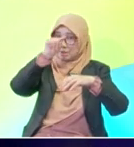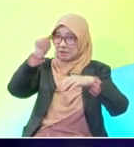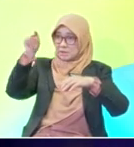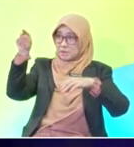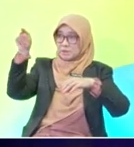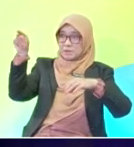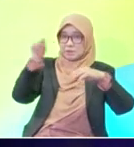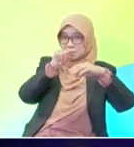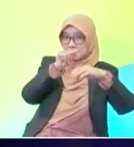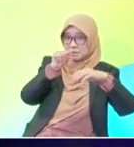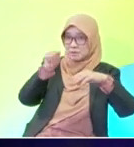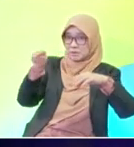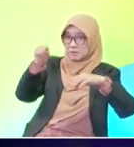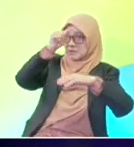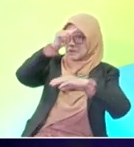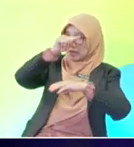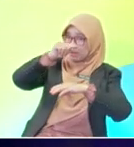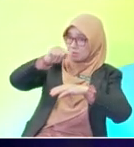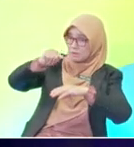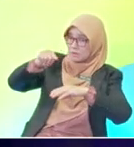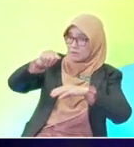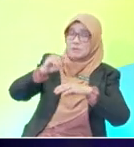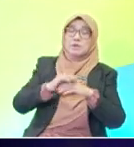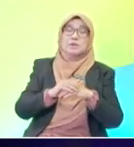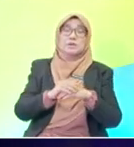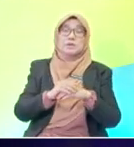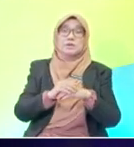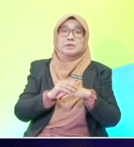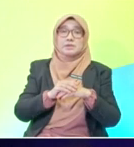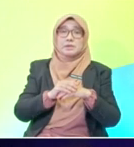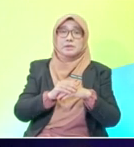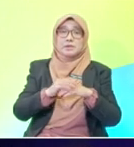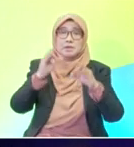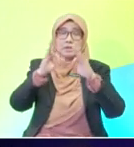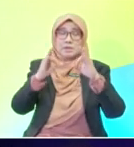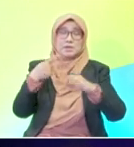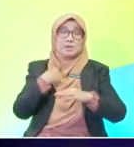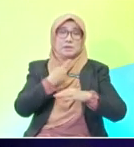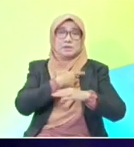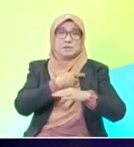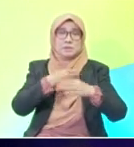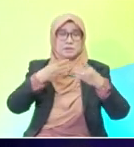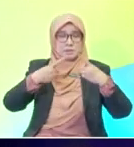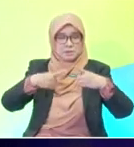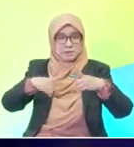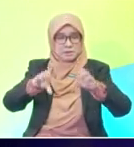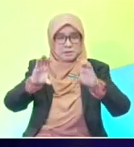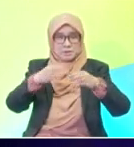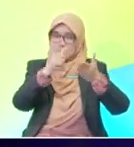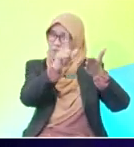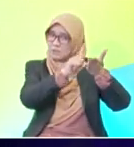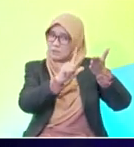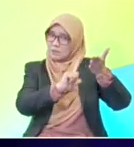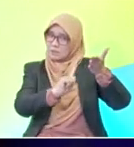Okey. Lakaran, Cikgu, ya? Bila lakaran ni kita boleh padam. Sebab kita tengah meneroka. Kita boleh tengah meneroka. Bukanlah